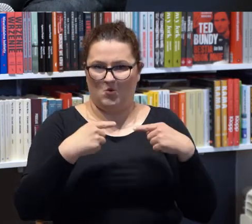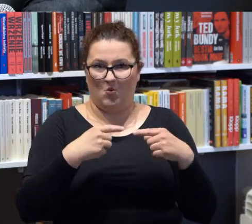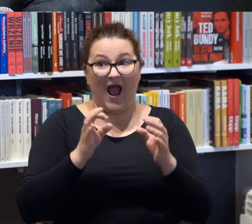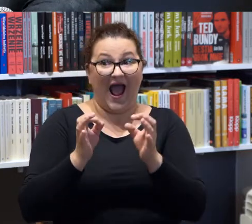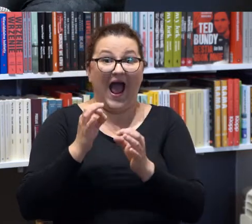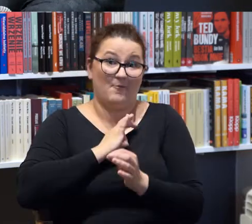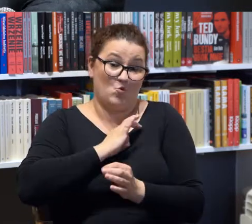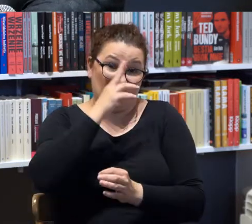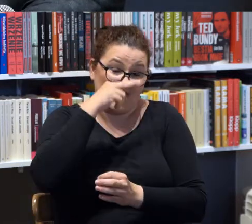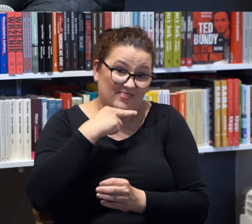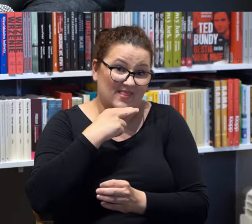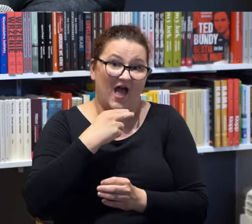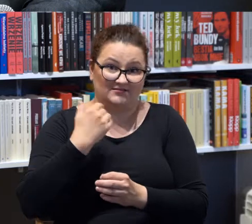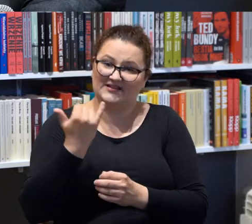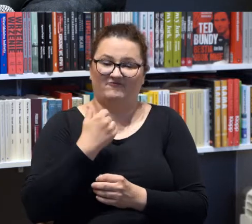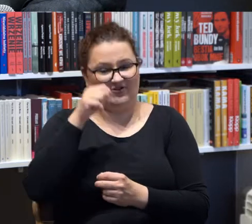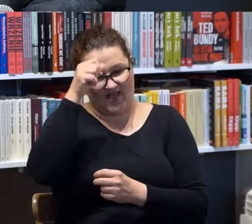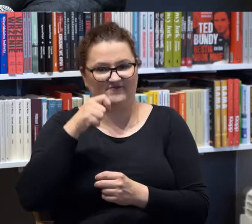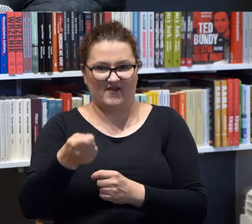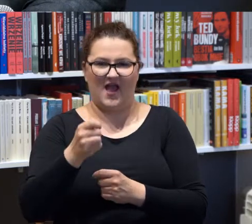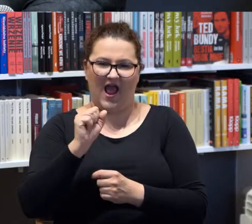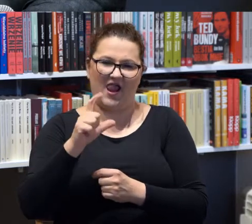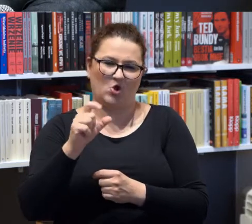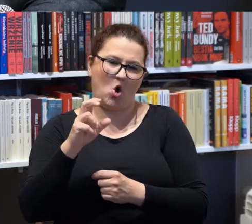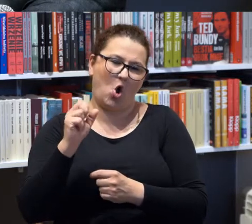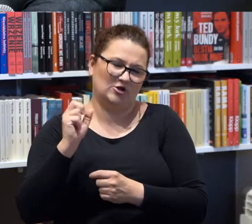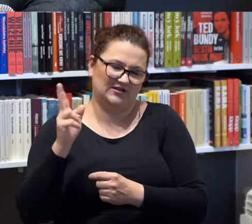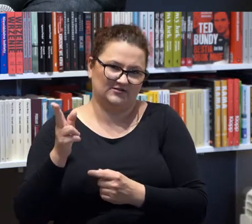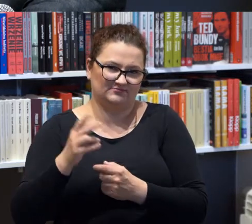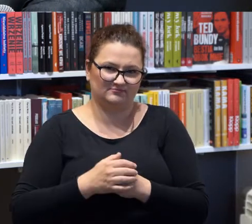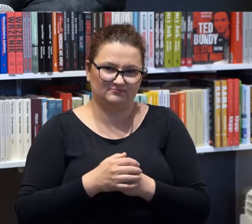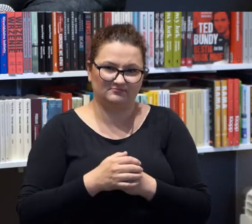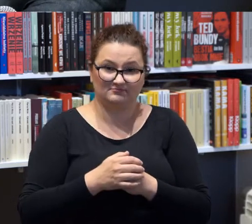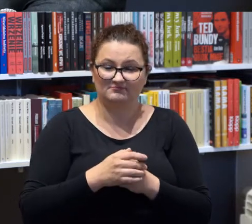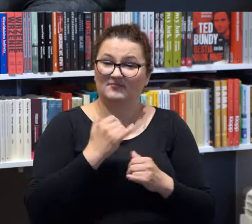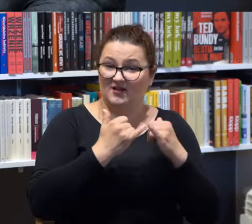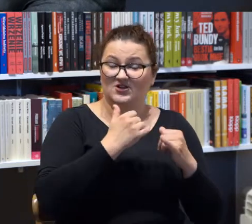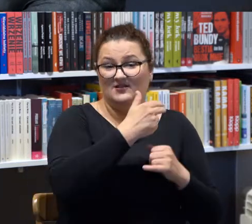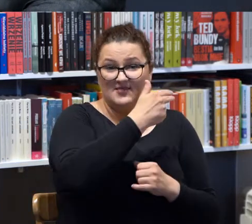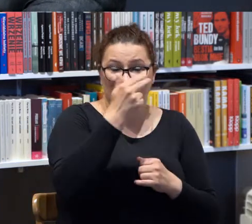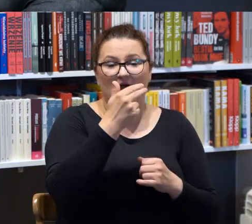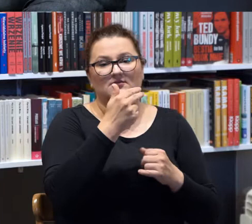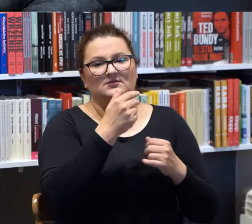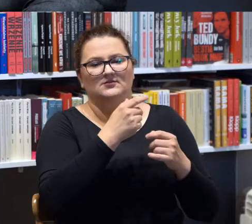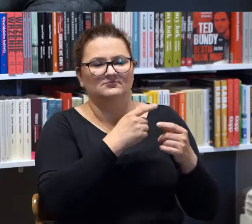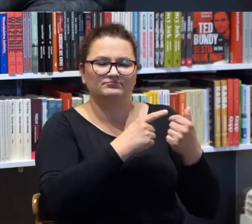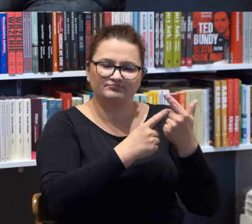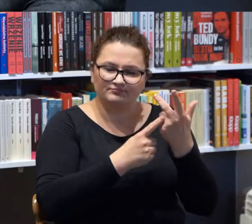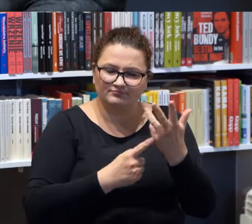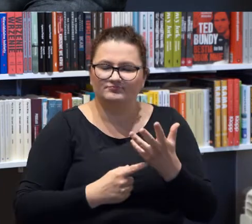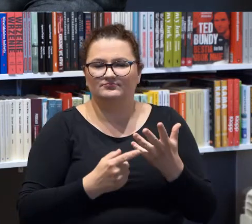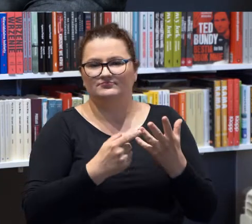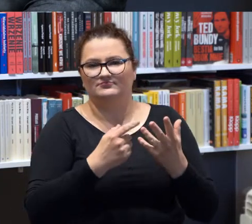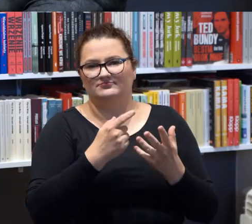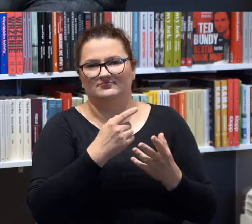zapytać, zanurzając się znowu w te genealogie, w te dyskursy, w te konteksty, jak się